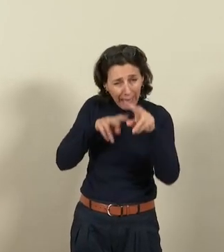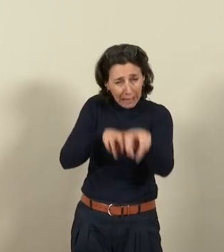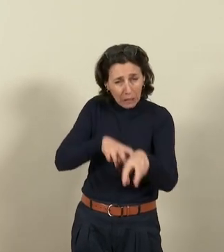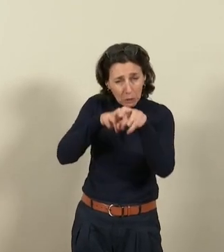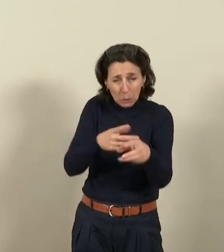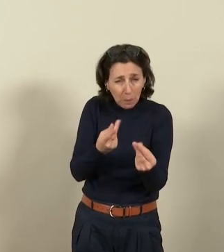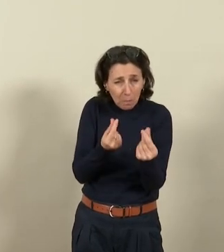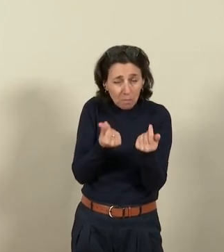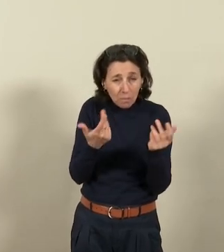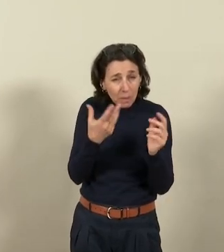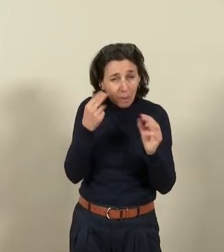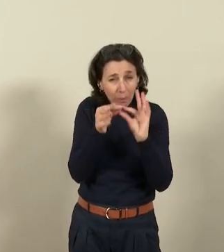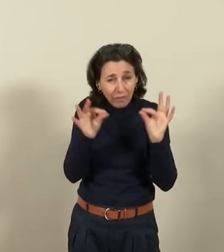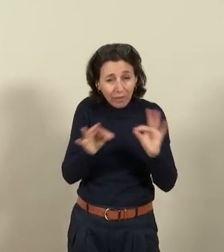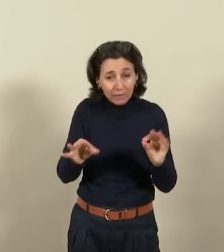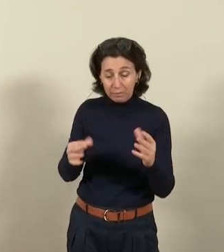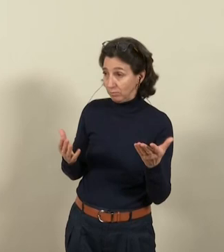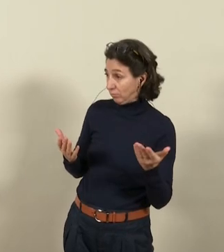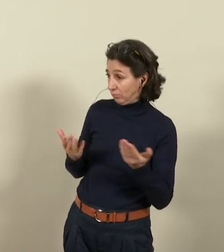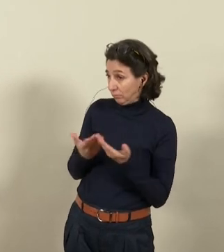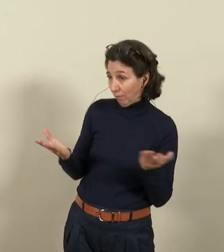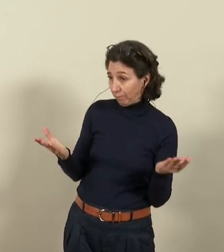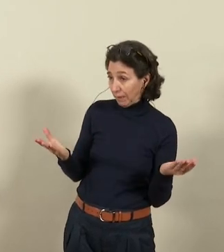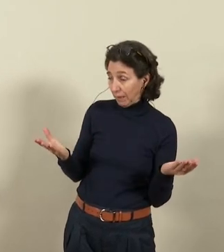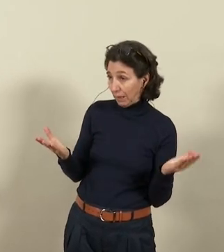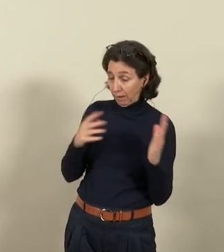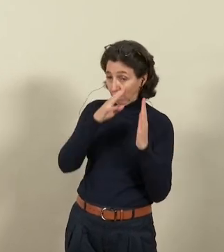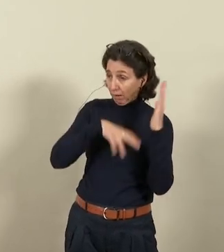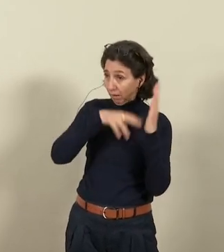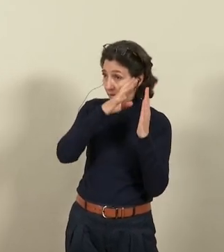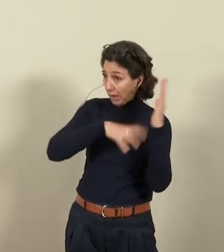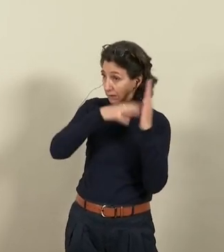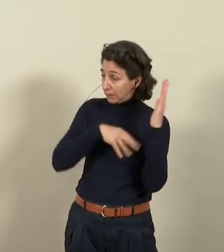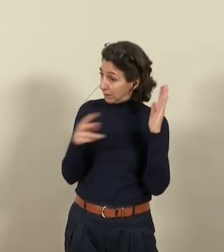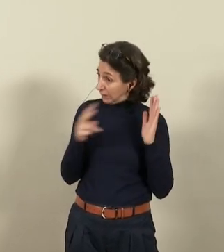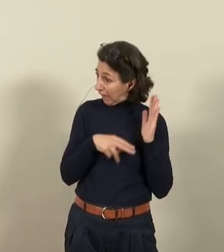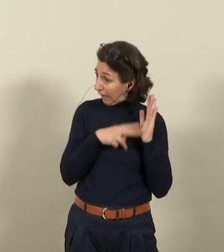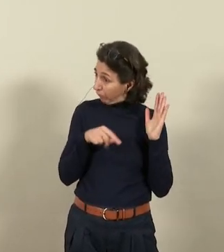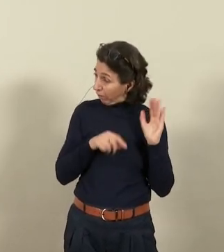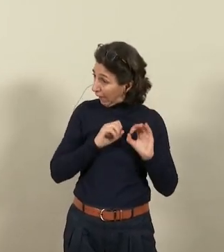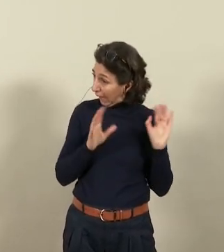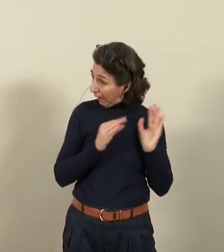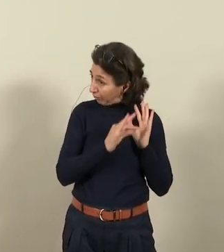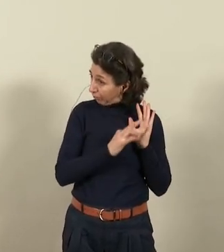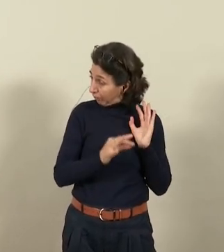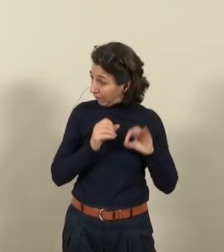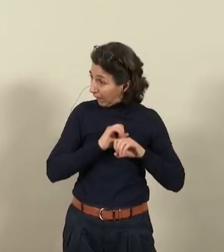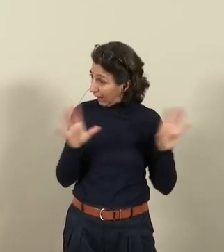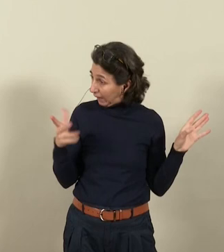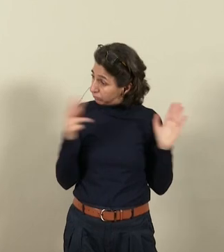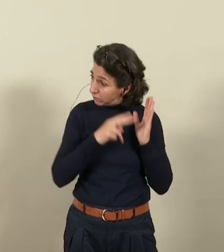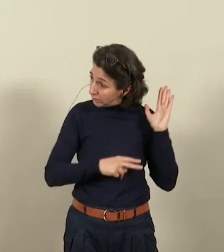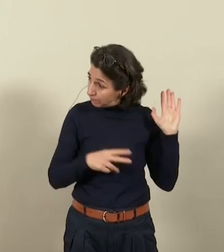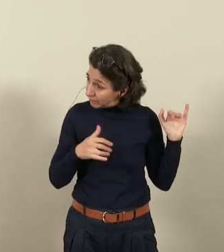agricole alors il suffit de lire les documents des parties respectives auquel nous apportenons elles sont claires et fiables dans le temps la